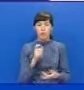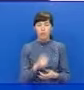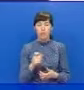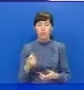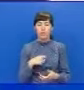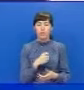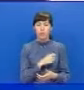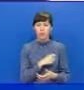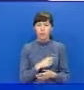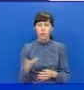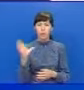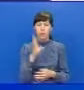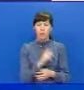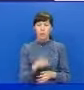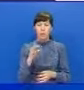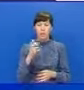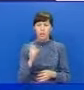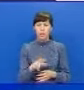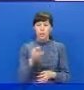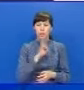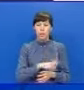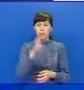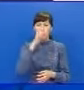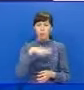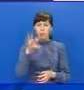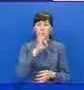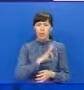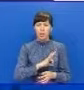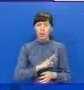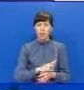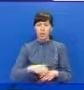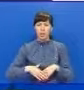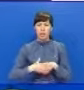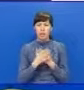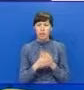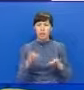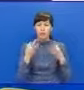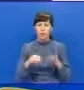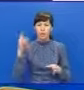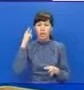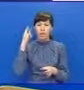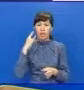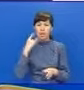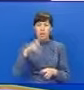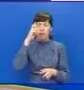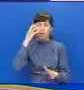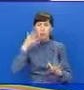өзінің позициясының барлығын ұлт мүдесі үшін, мемлекет мүдесі үшін жаңа тәуелсіз Қазақ елі үшін жұмсады деп ойлаймын.